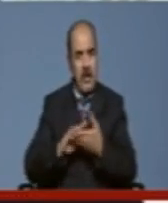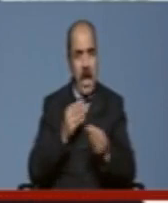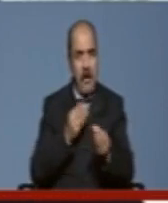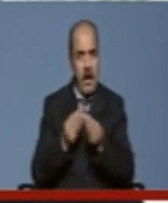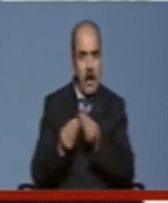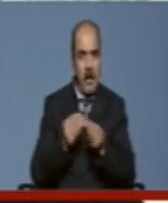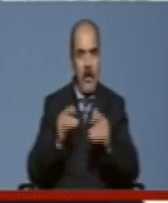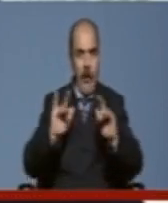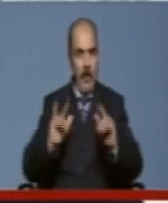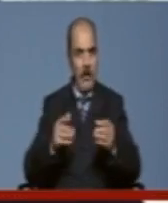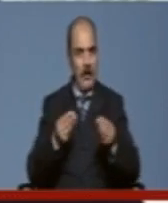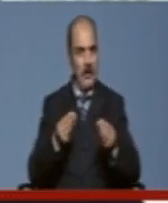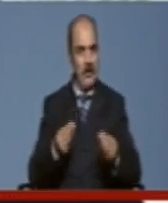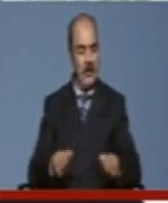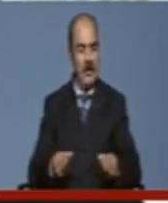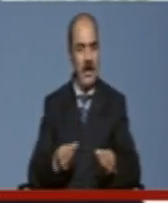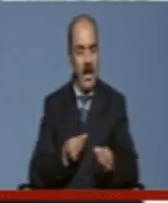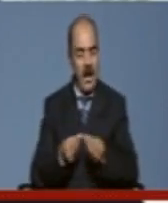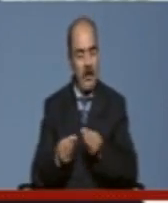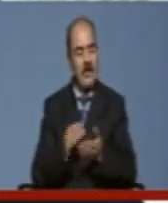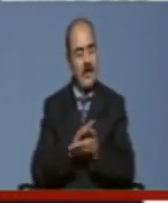نحيي مرة تانية عملية